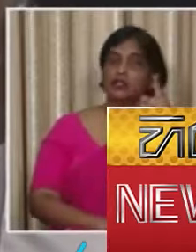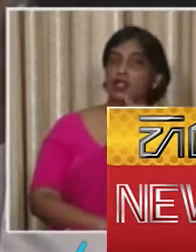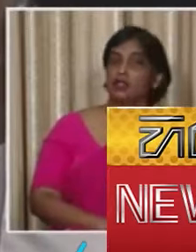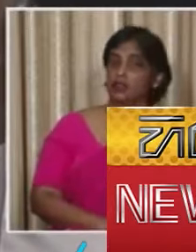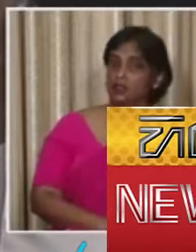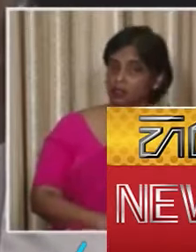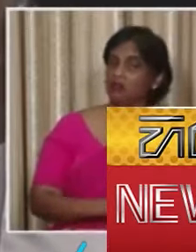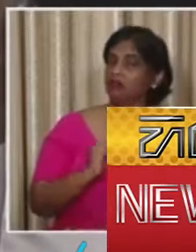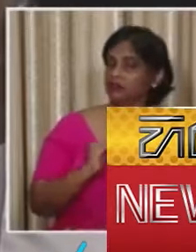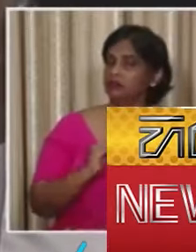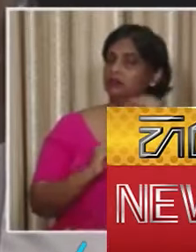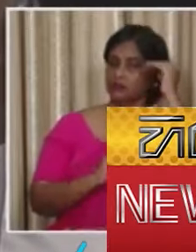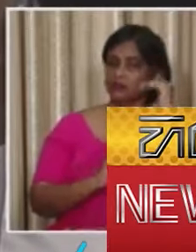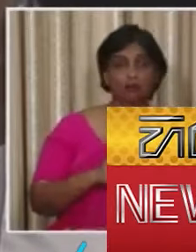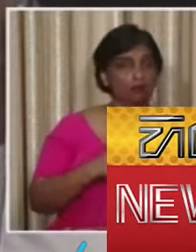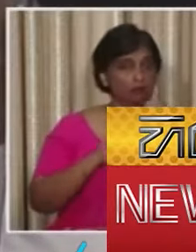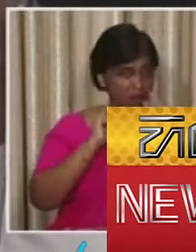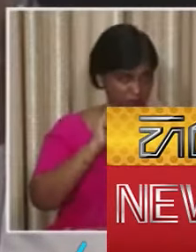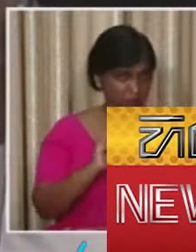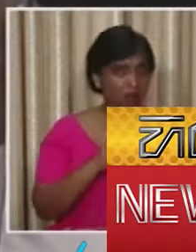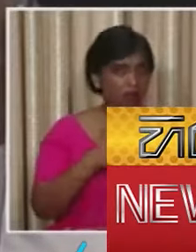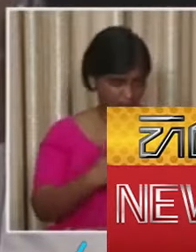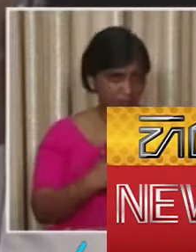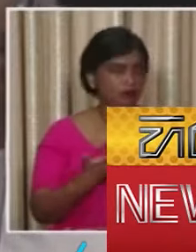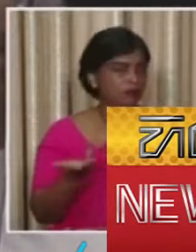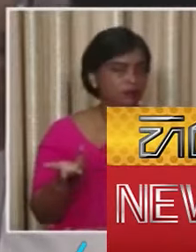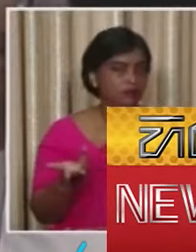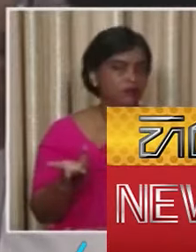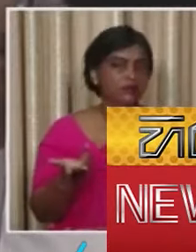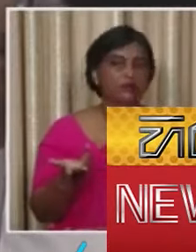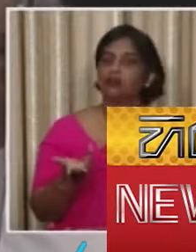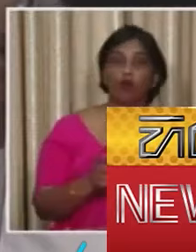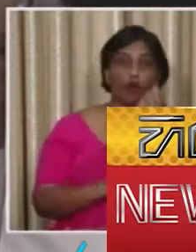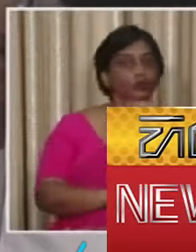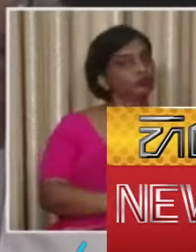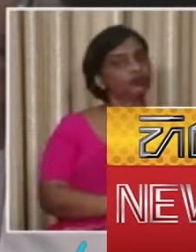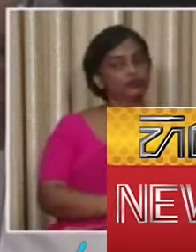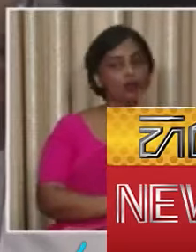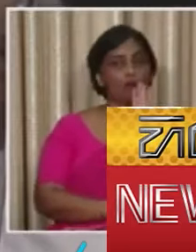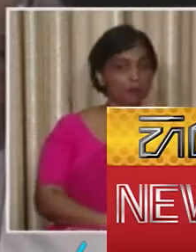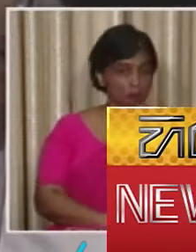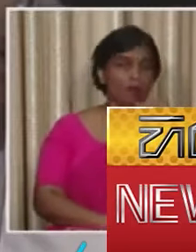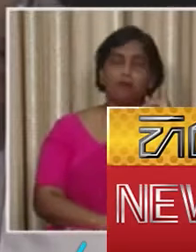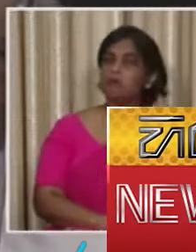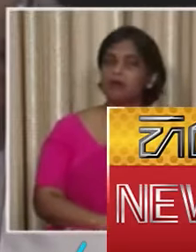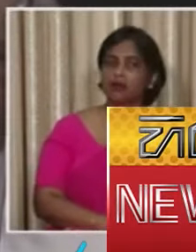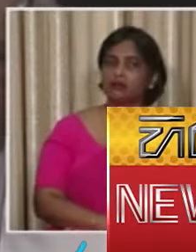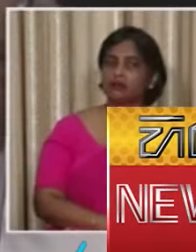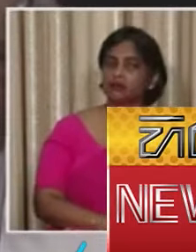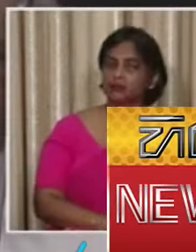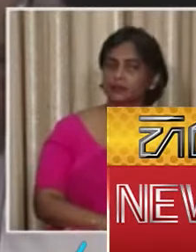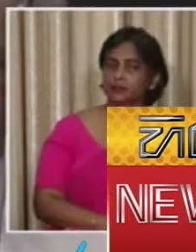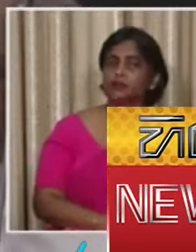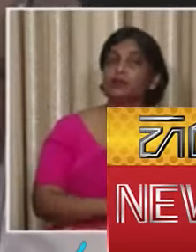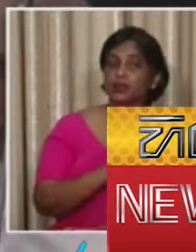5410ක් දක්වා ඉහළ නැගවීම සුභාරංචියක්ද අසුභාරංචියක්ද? රුපියල ශක්තිමත් වීම සුභාරංචියක්ද